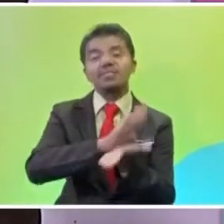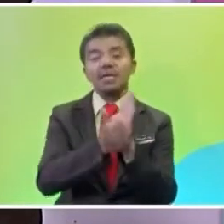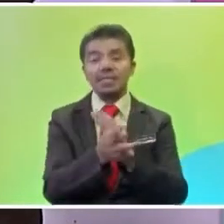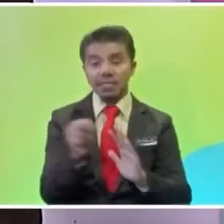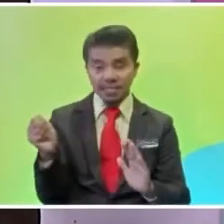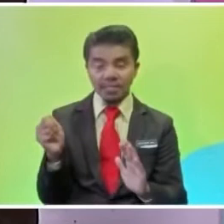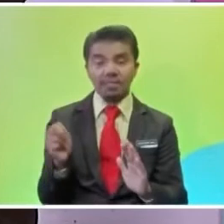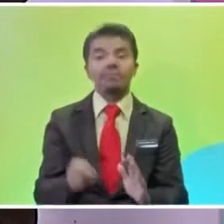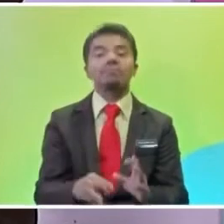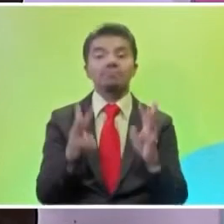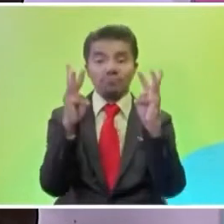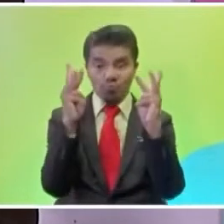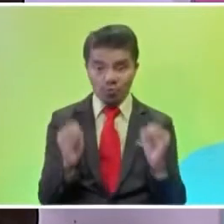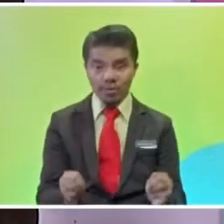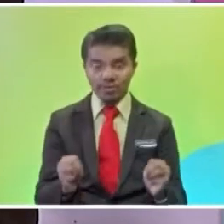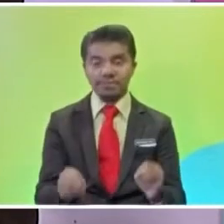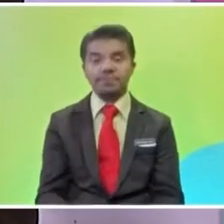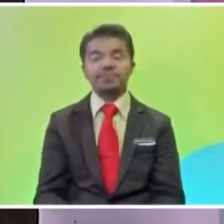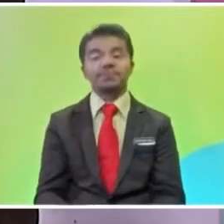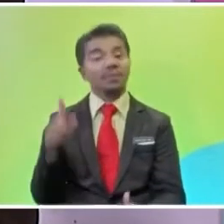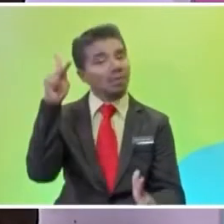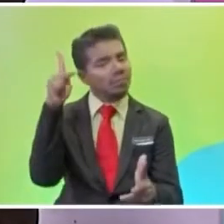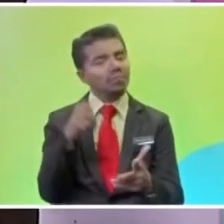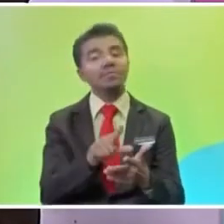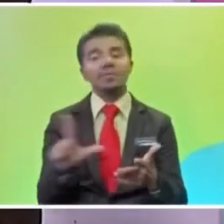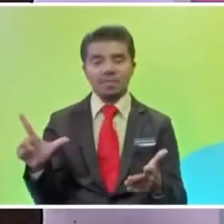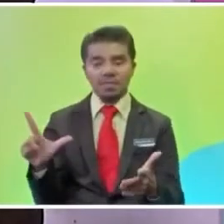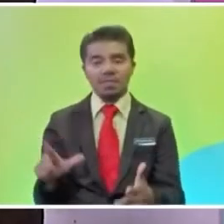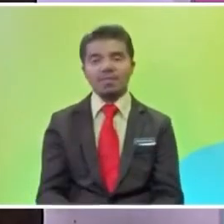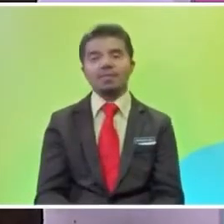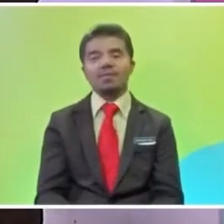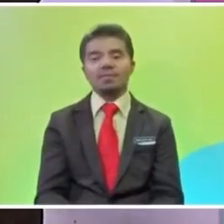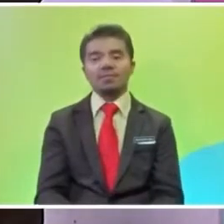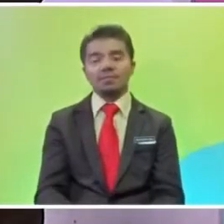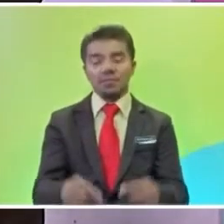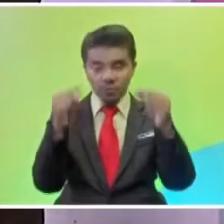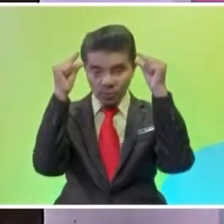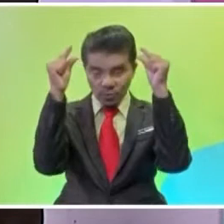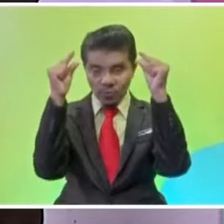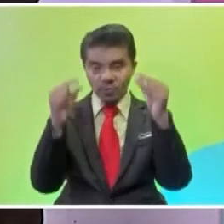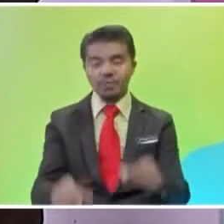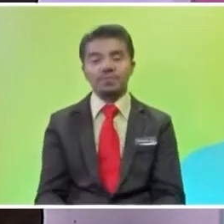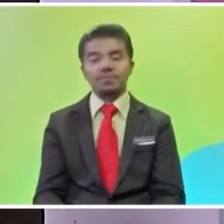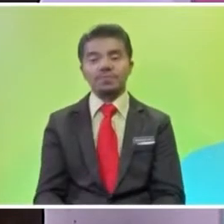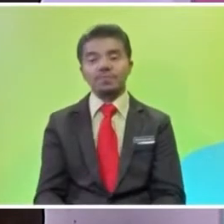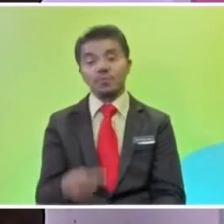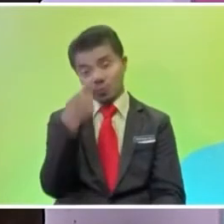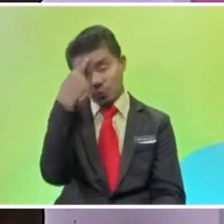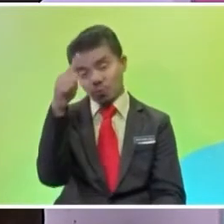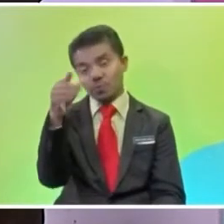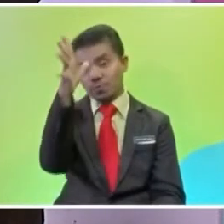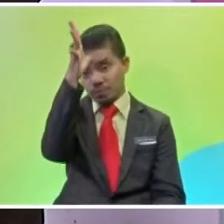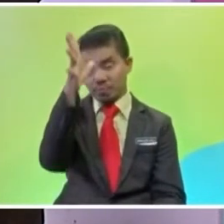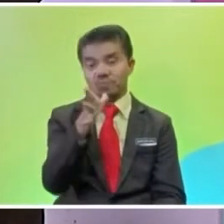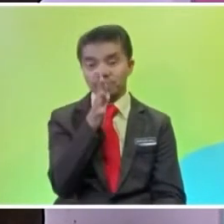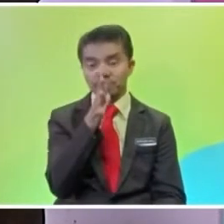yang berada di luar sana Percayalah kepada guru-guru dalam memberi peta sedan kepada murid-murid di sekolah sebab ibu